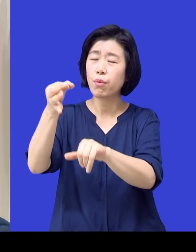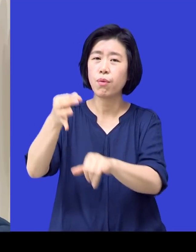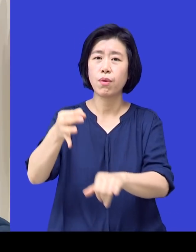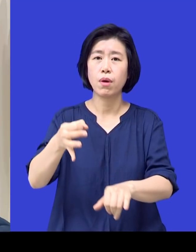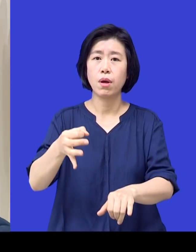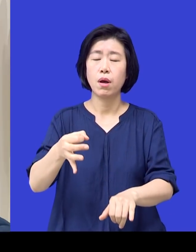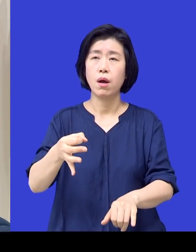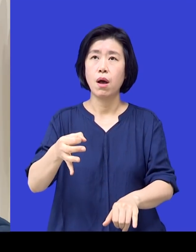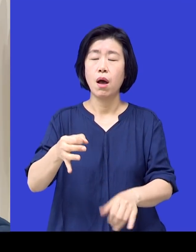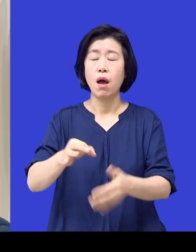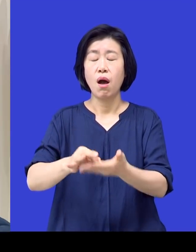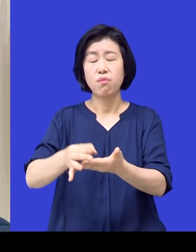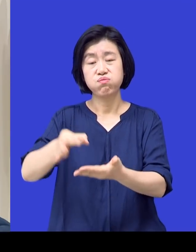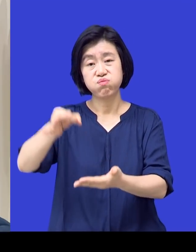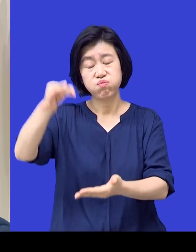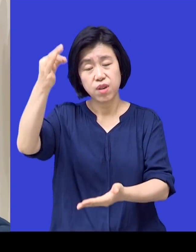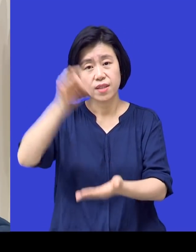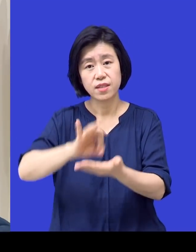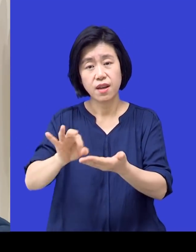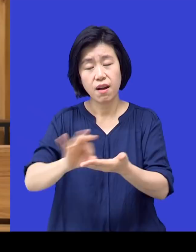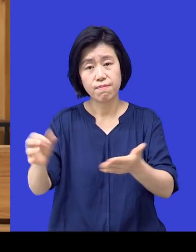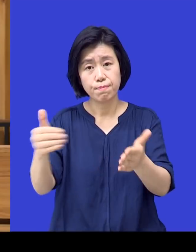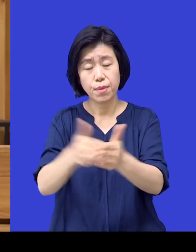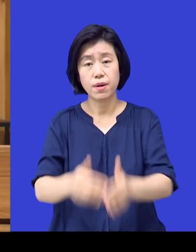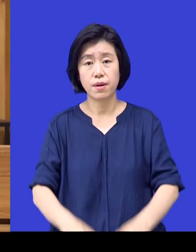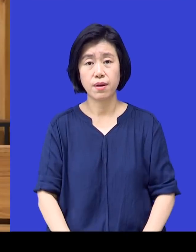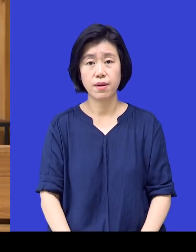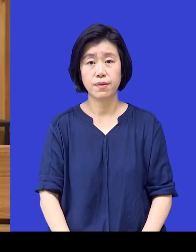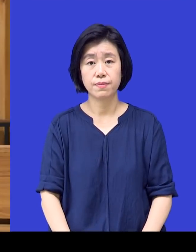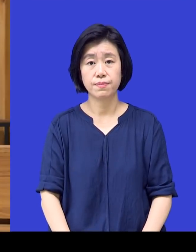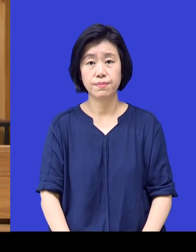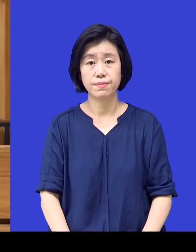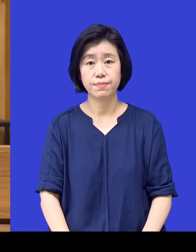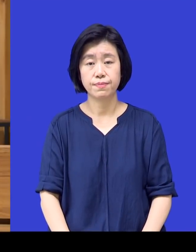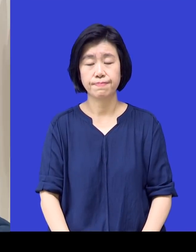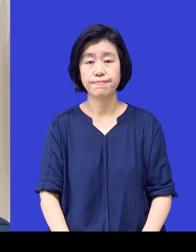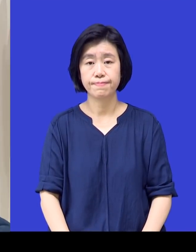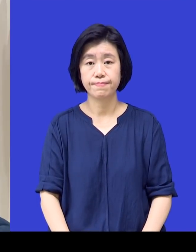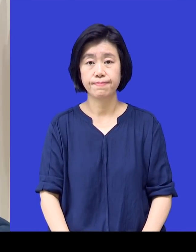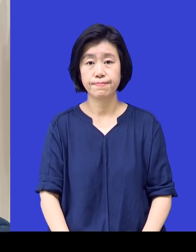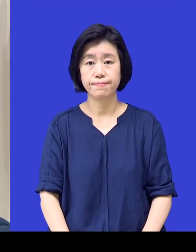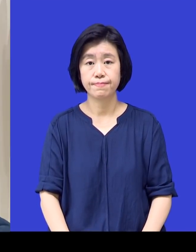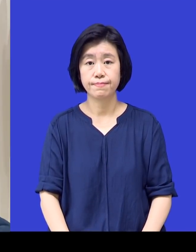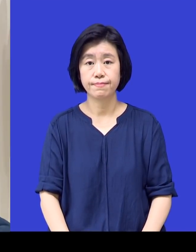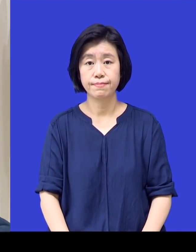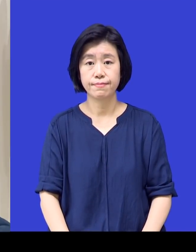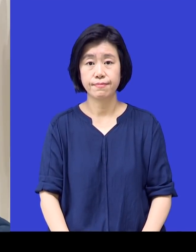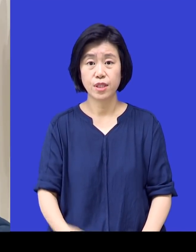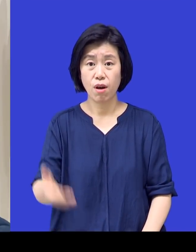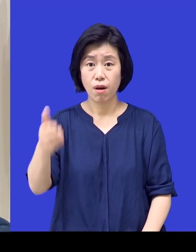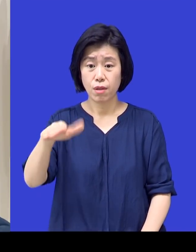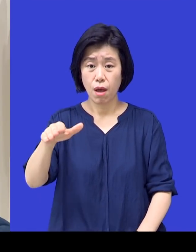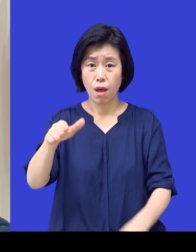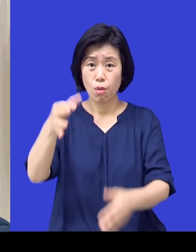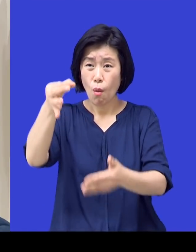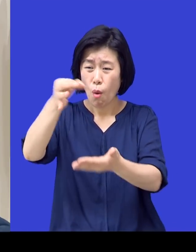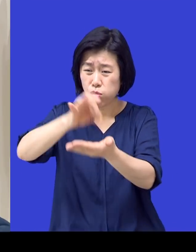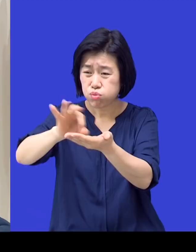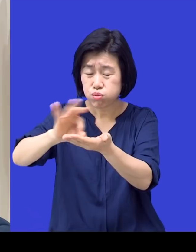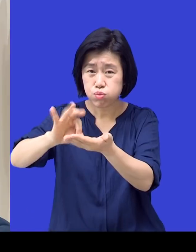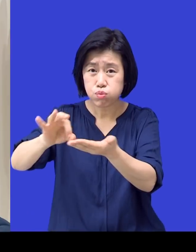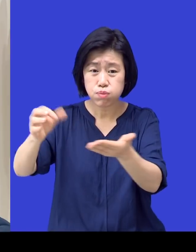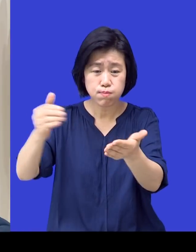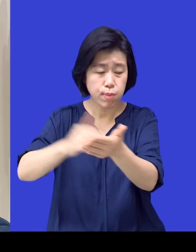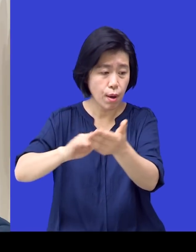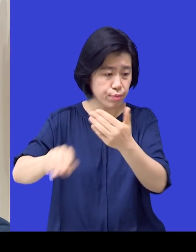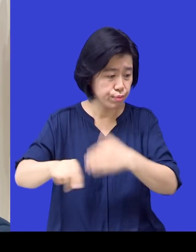5천 원에 수많은 어린아이들을 혜택을 예. 줄 수 있는 비용이에요. 네. 근데 이 결과가 나오니까 너무 화가 난 거예요.